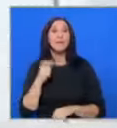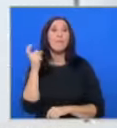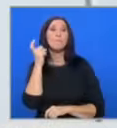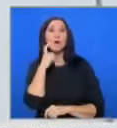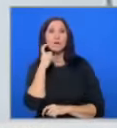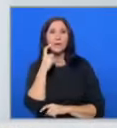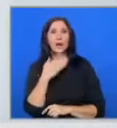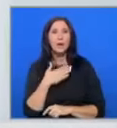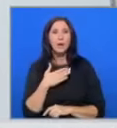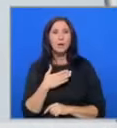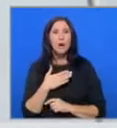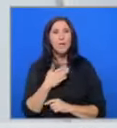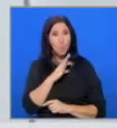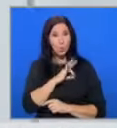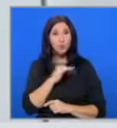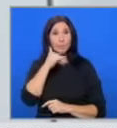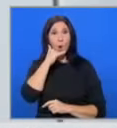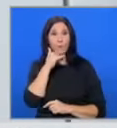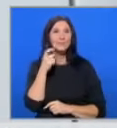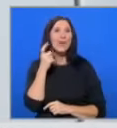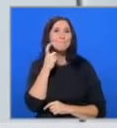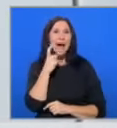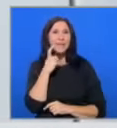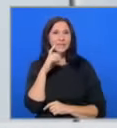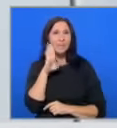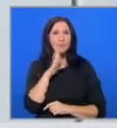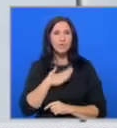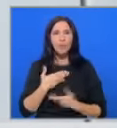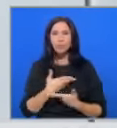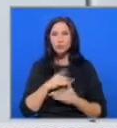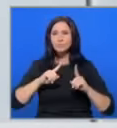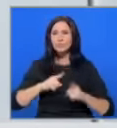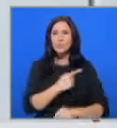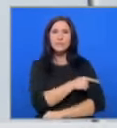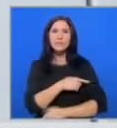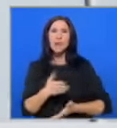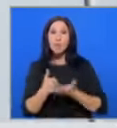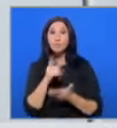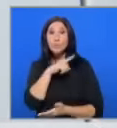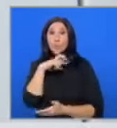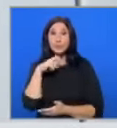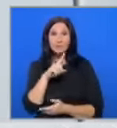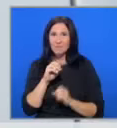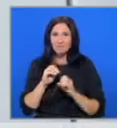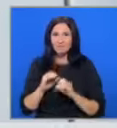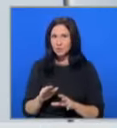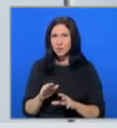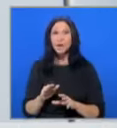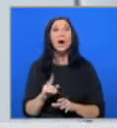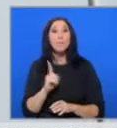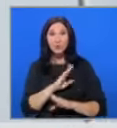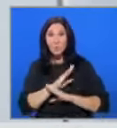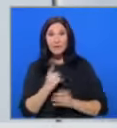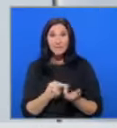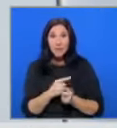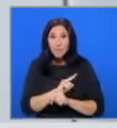Бърняк. Получихме обаждане от Банска. Мъж има нужда от спешна медицинска помощ, но полицията не ни пуска. Може да умре всеки